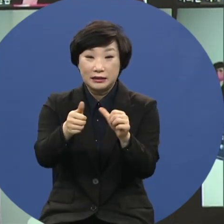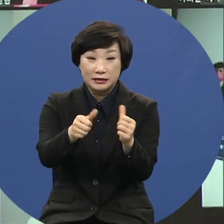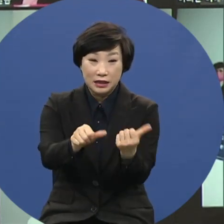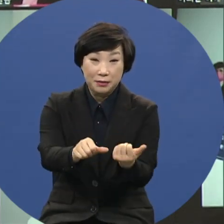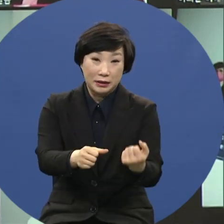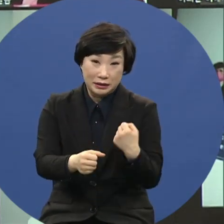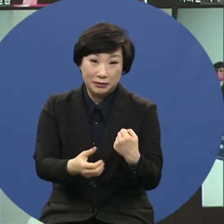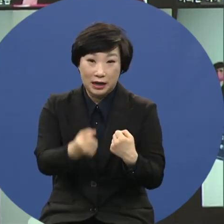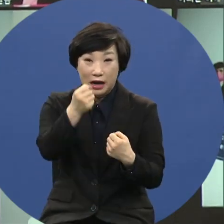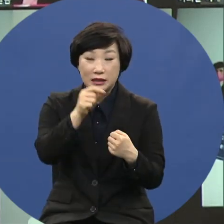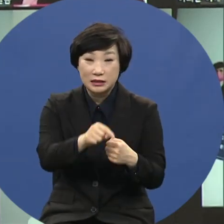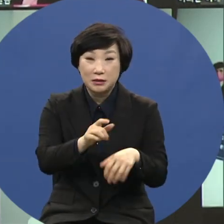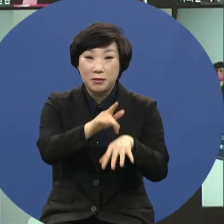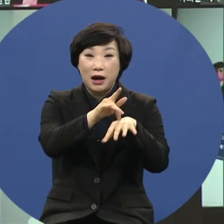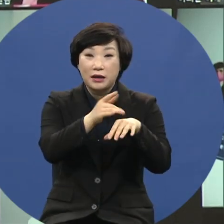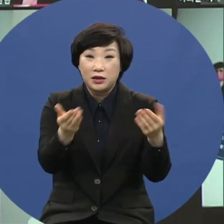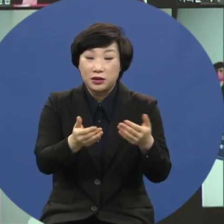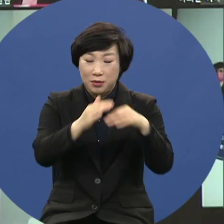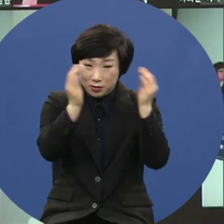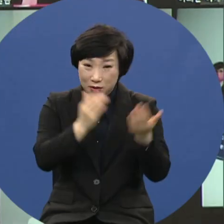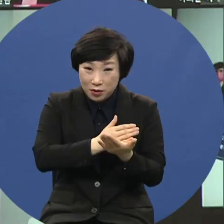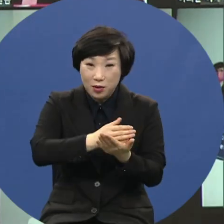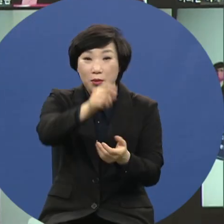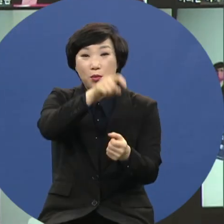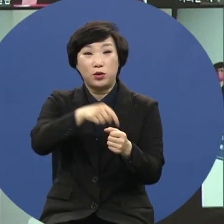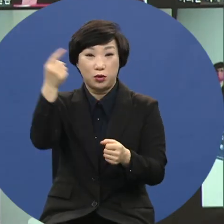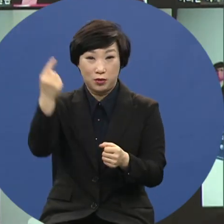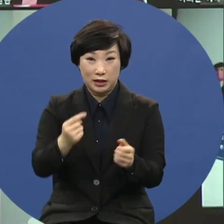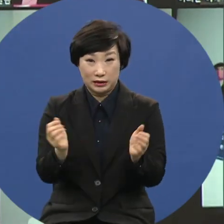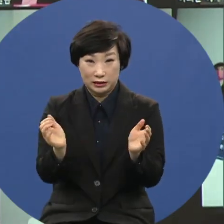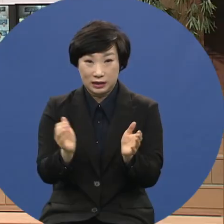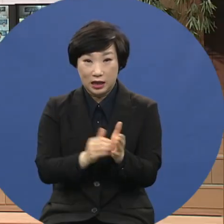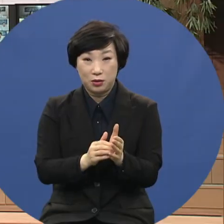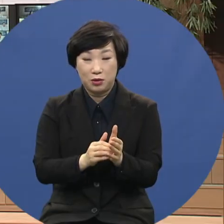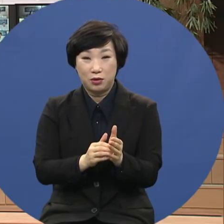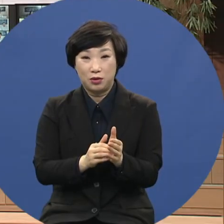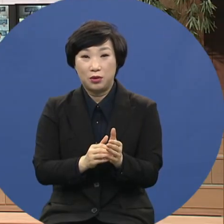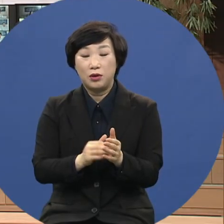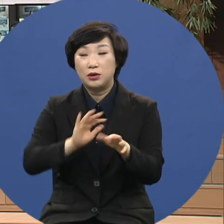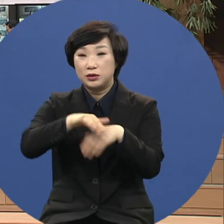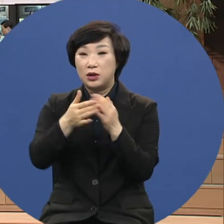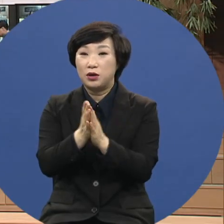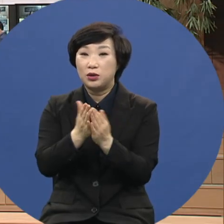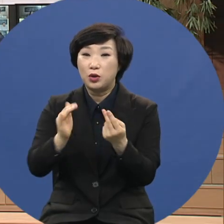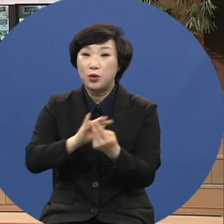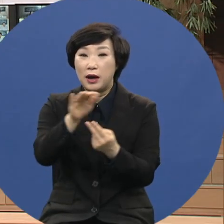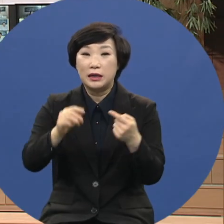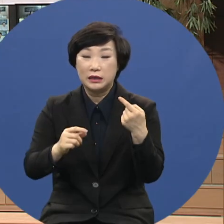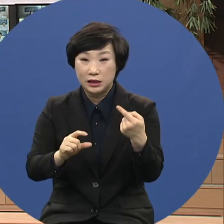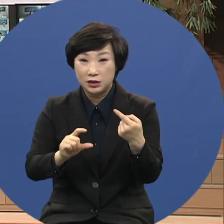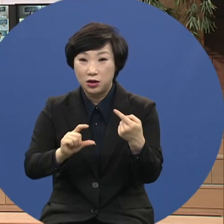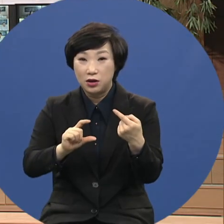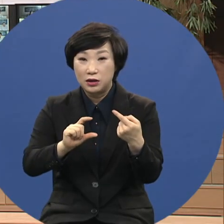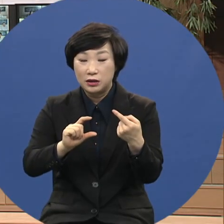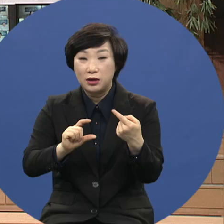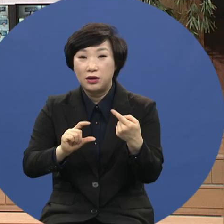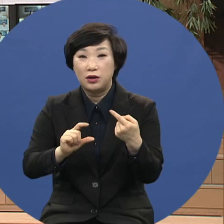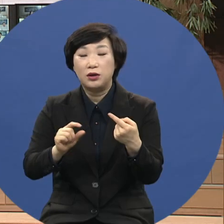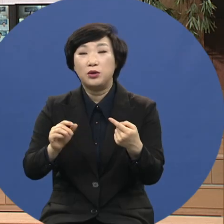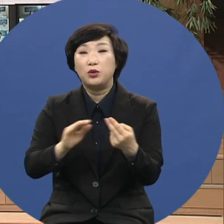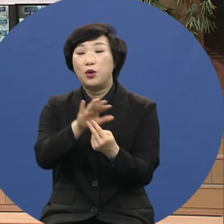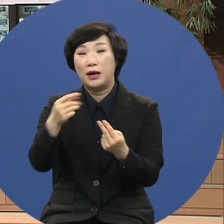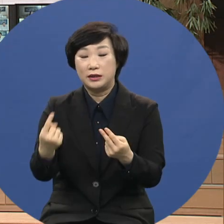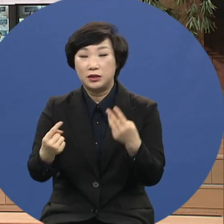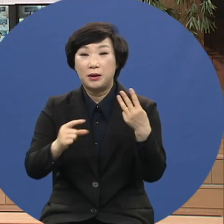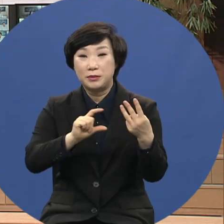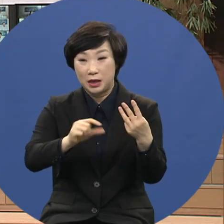사망의 세력을 잡은 자 마귀를 없애러 오셨다고. 요한일서 3장 8절, 히브리서 2장